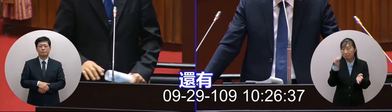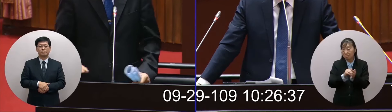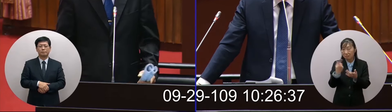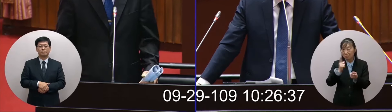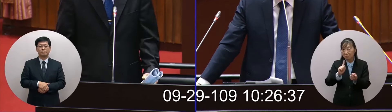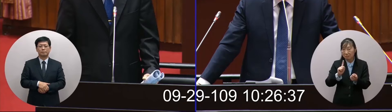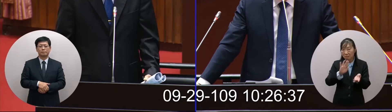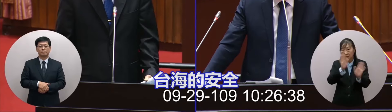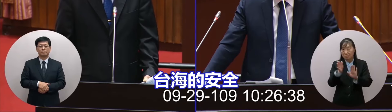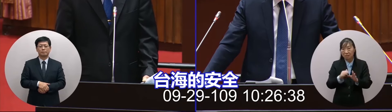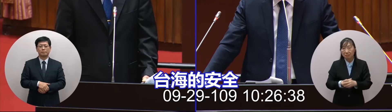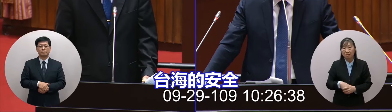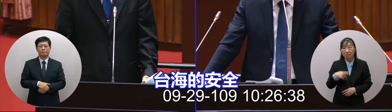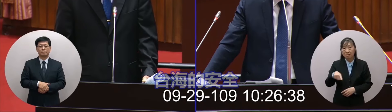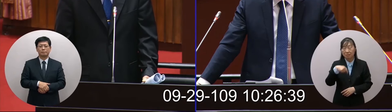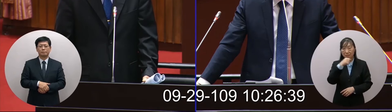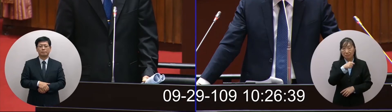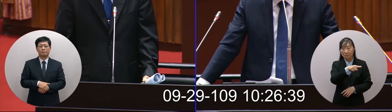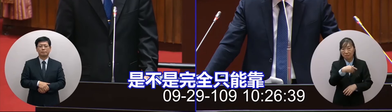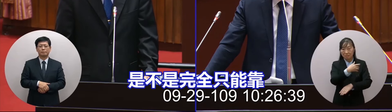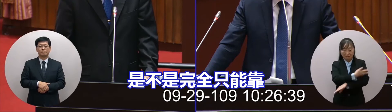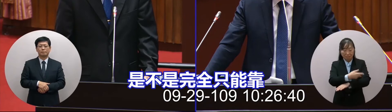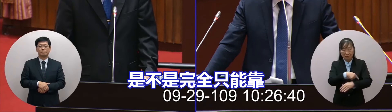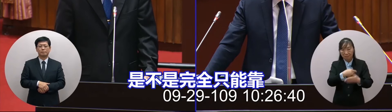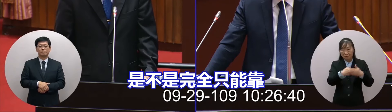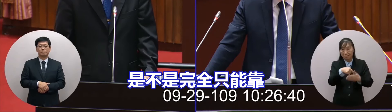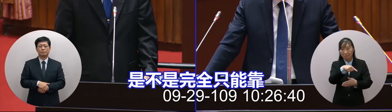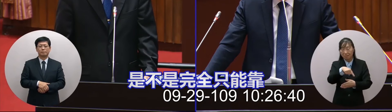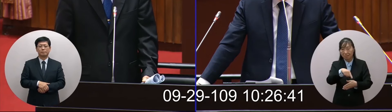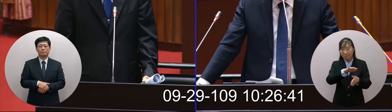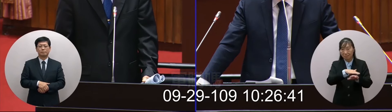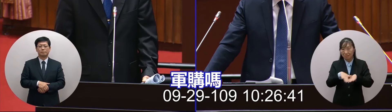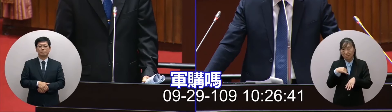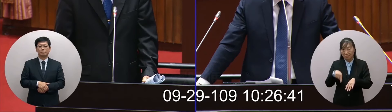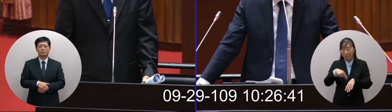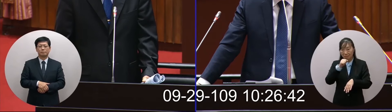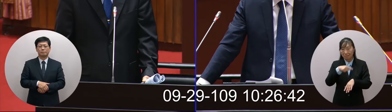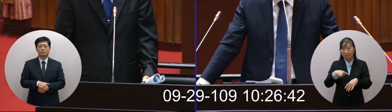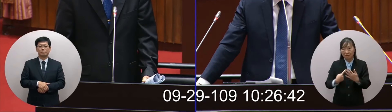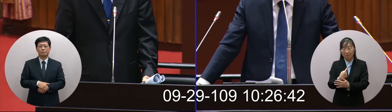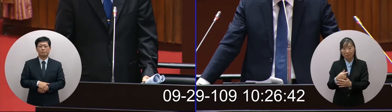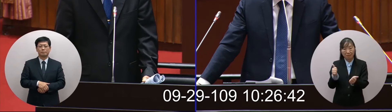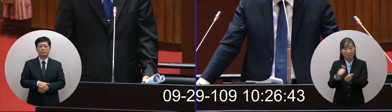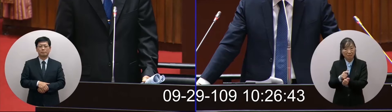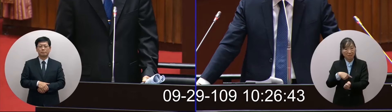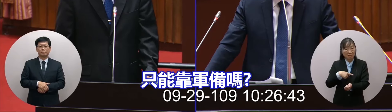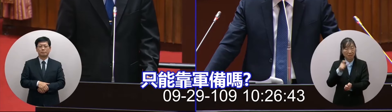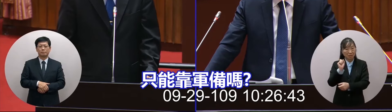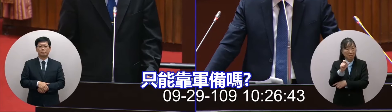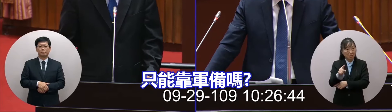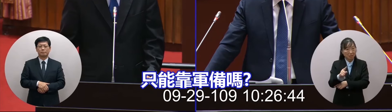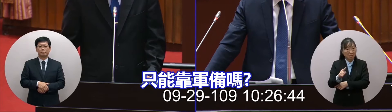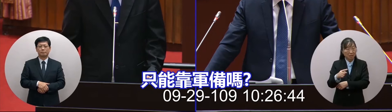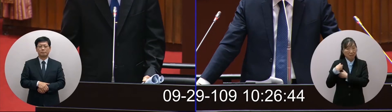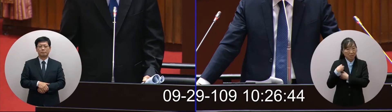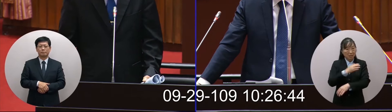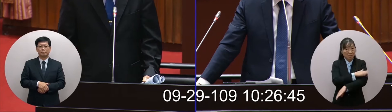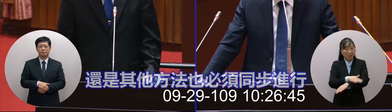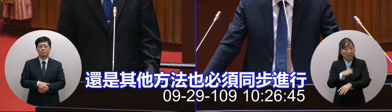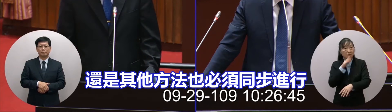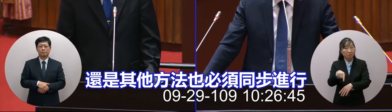有，台海的安全是完全只能靠军购吗？只能靠军备